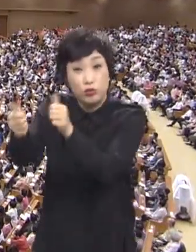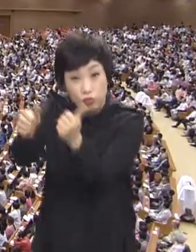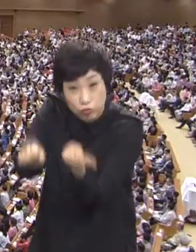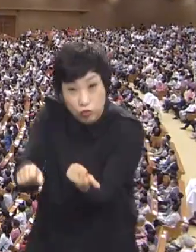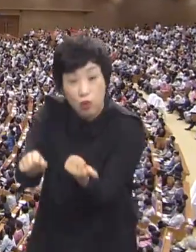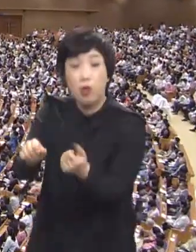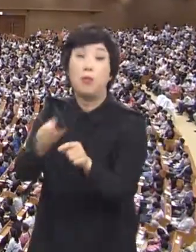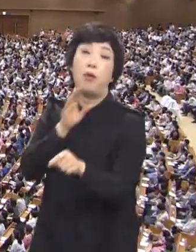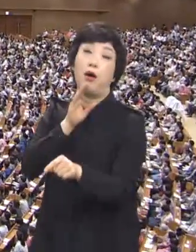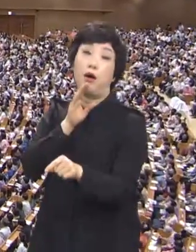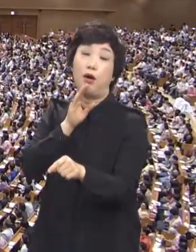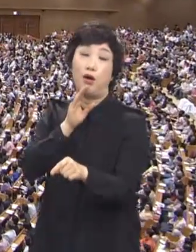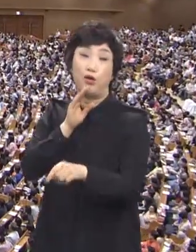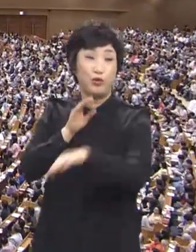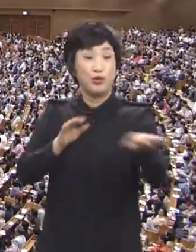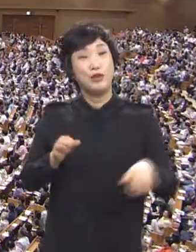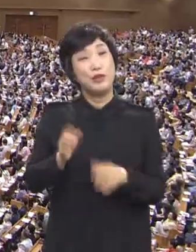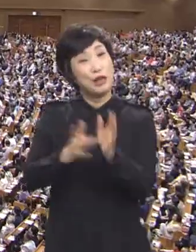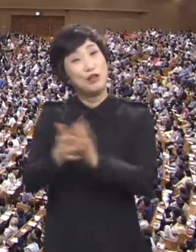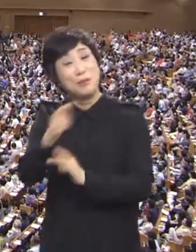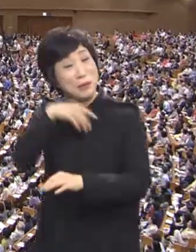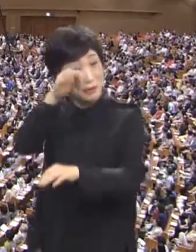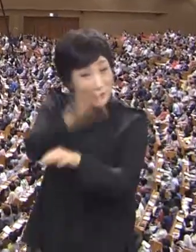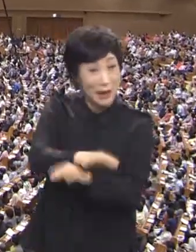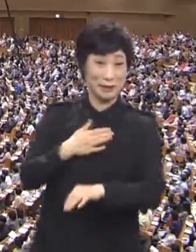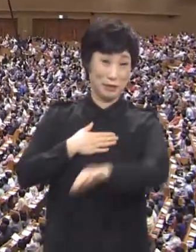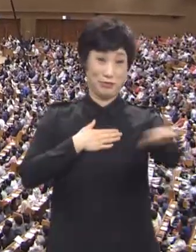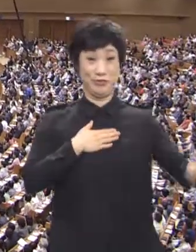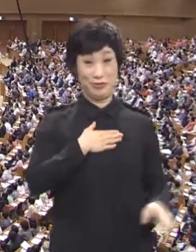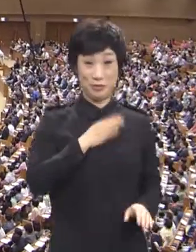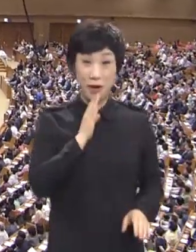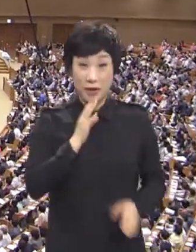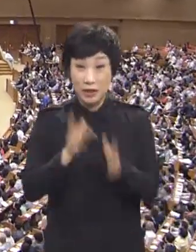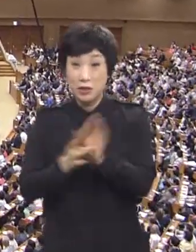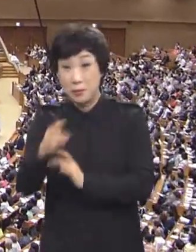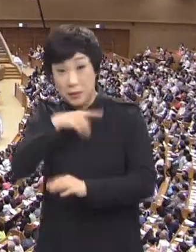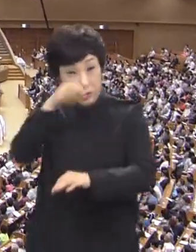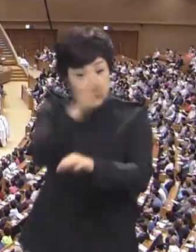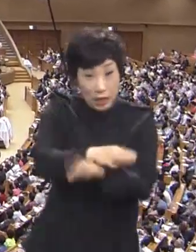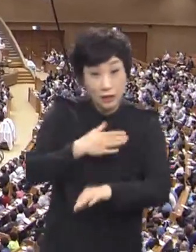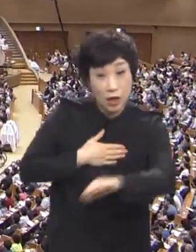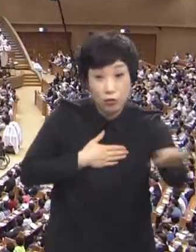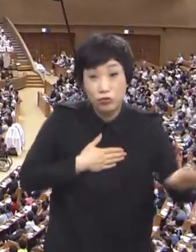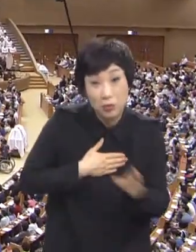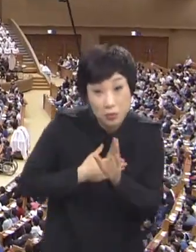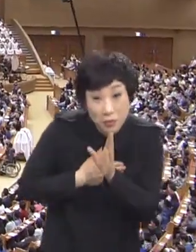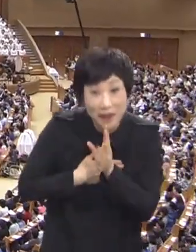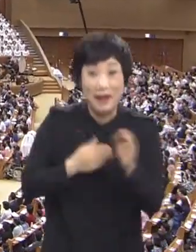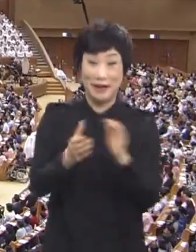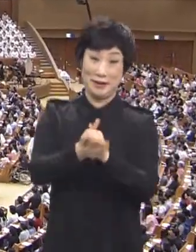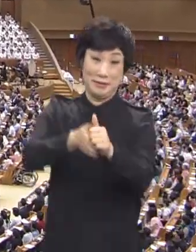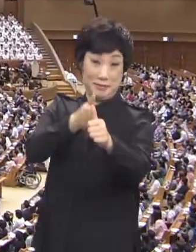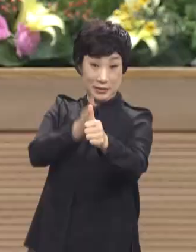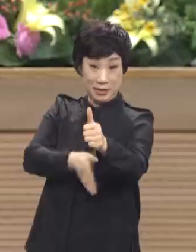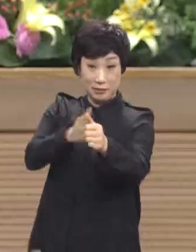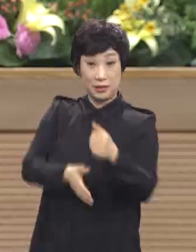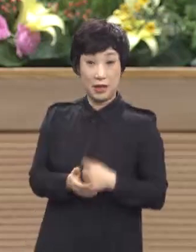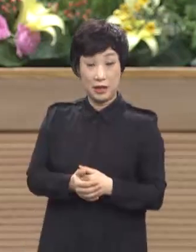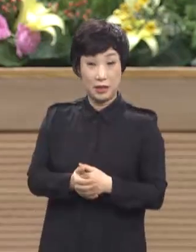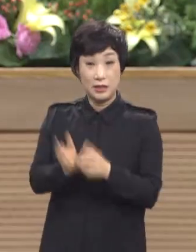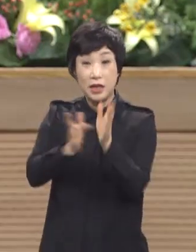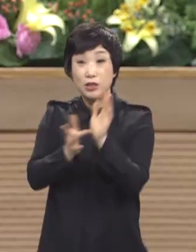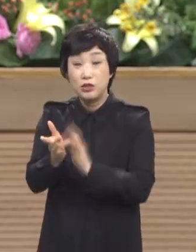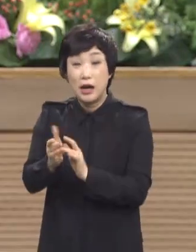갚아주시고 우리를 그 값으로 샀다는 겁니다. 그 값으로 샀다. 아멘 합시다. 그가